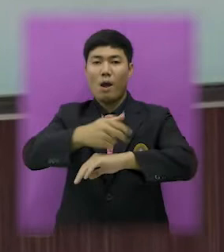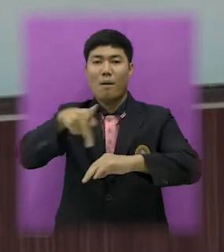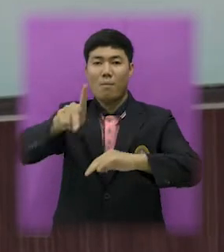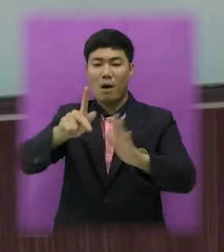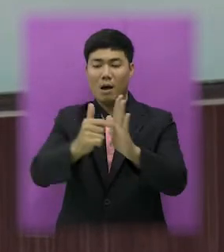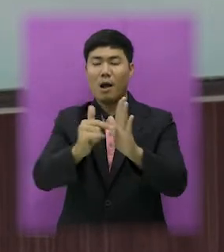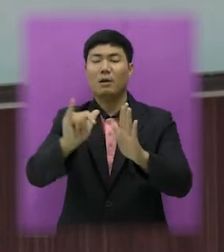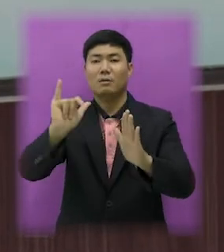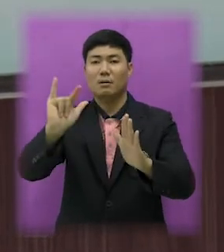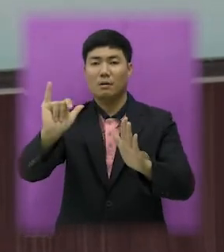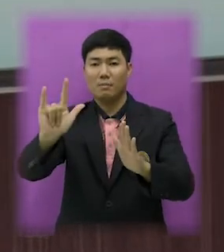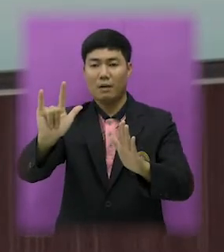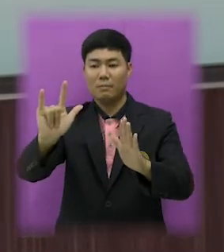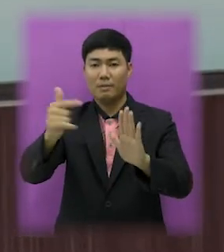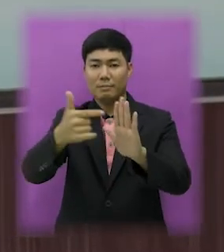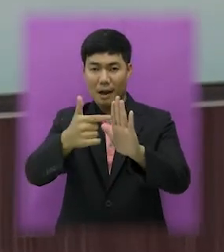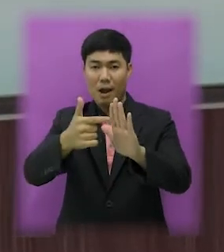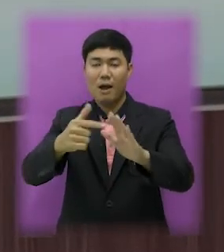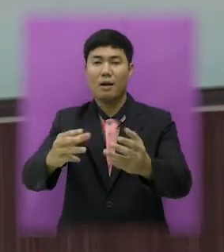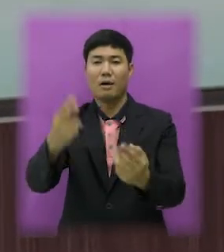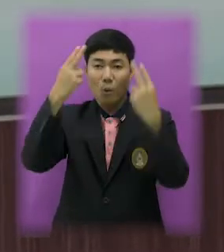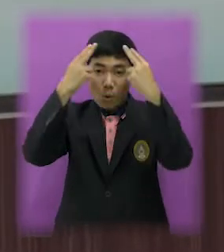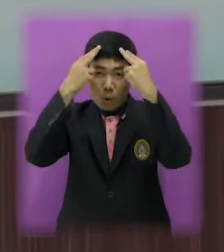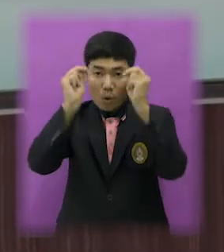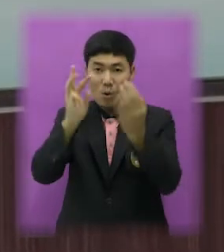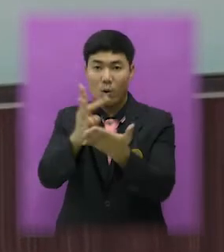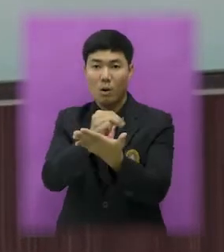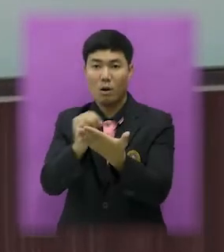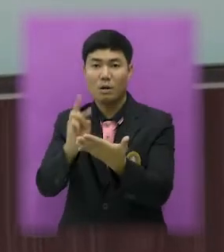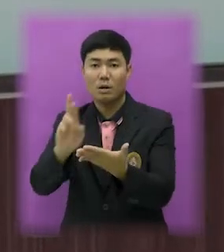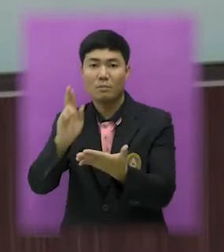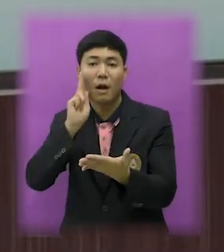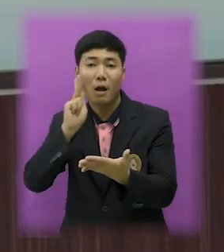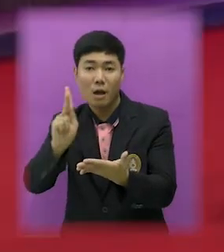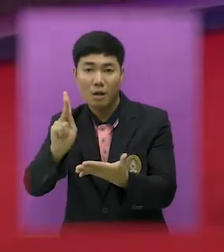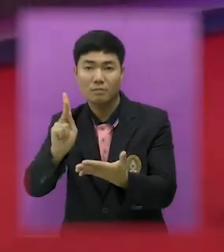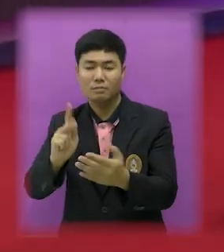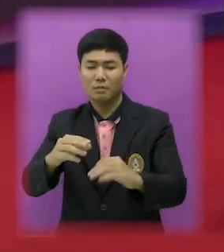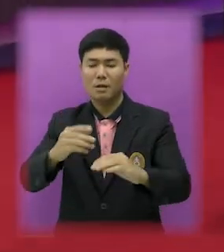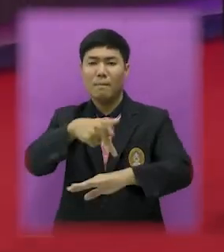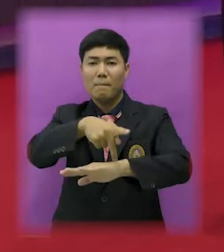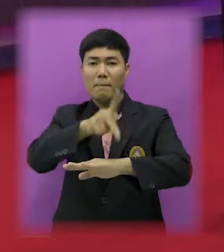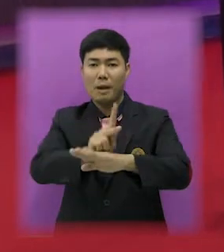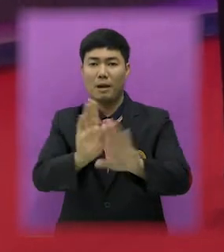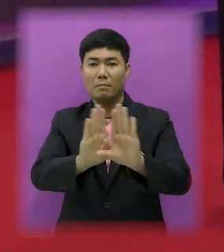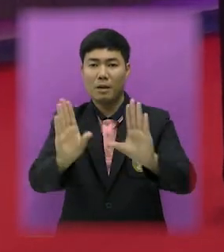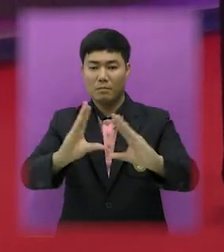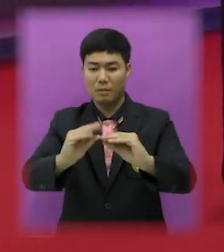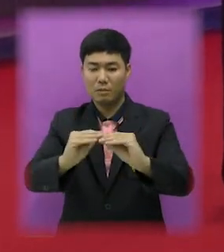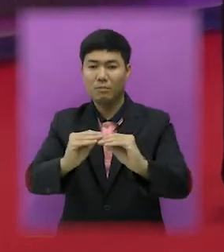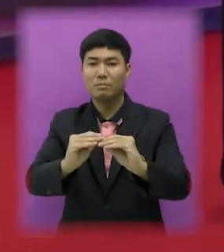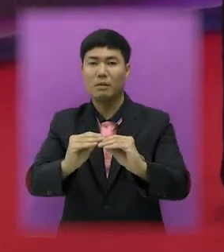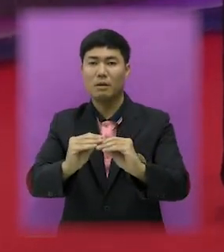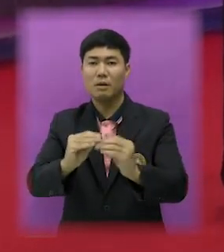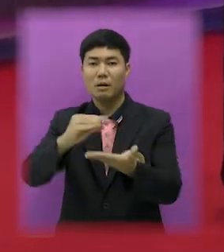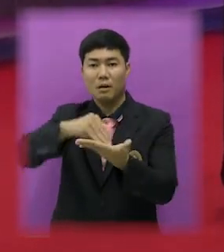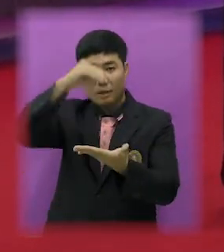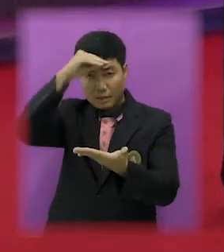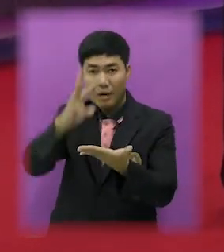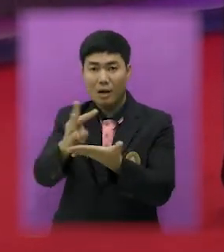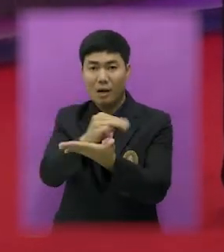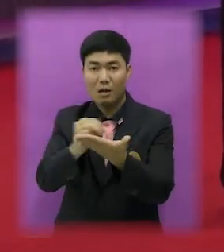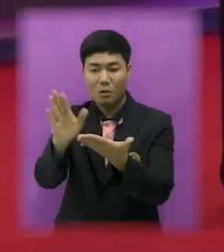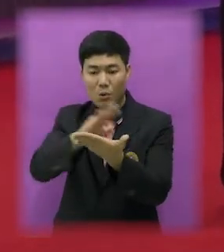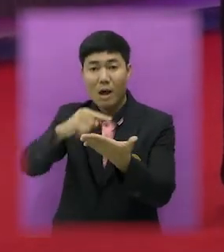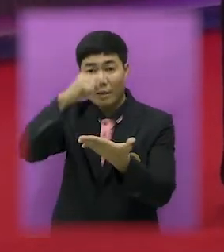หาชัยนายกสภามหาวิทยาลัยราชภัฏสกลนครเป็นประธานเปิดโครงการประชุมเสวนาทิศทางอุดมศึกษา